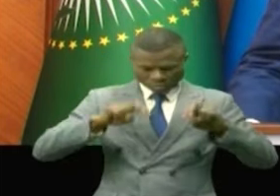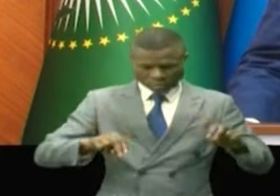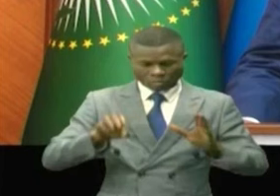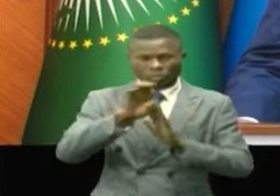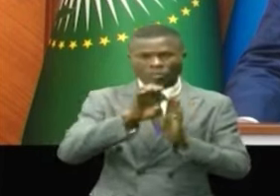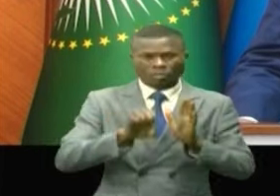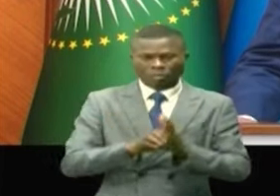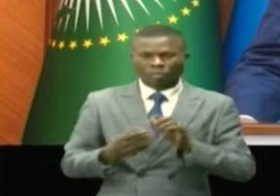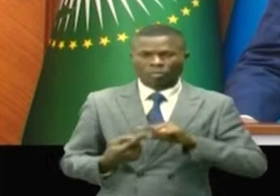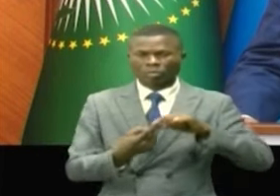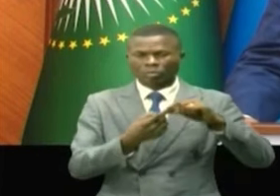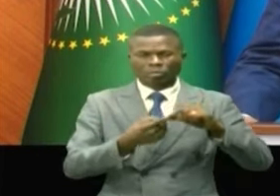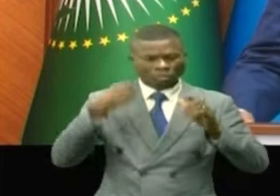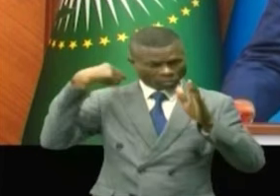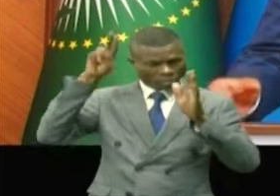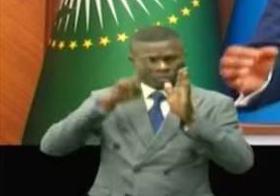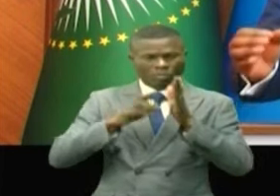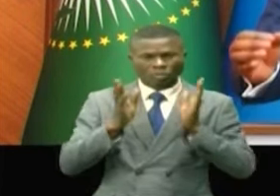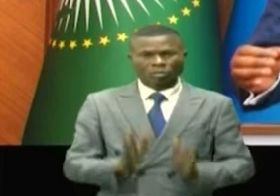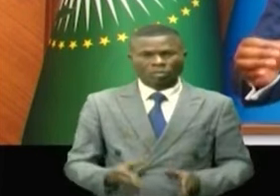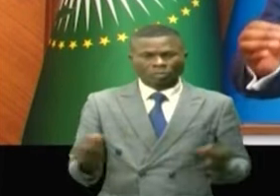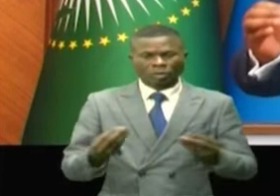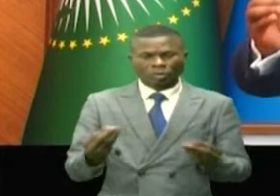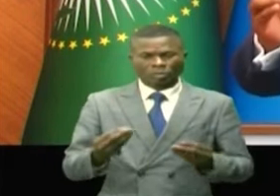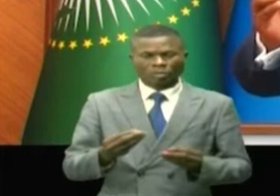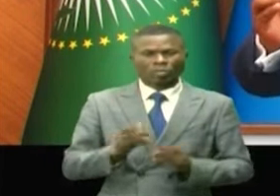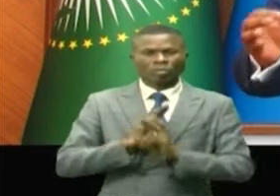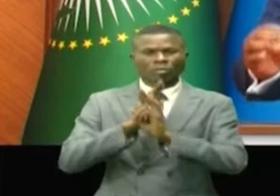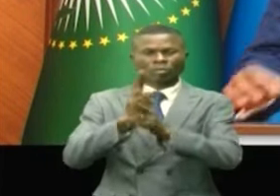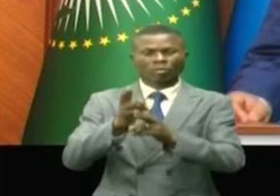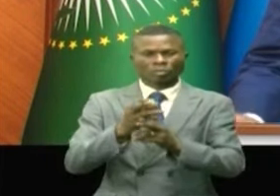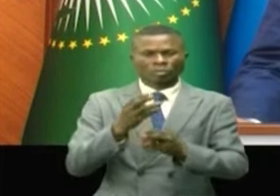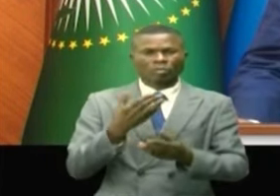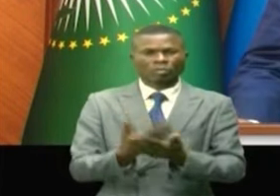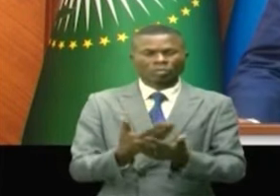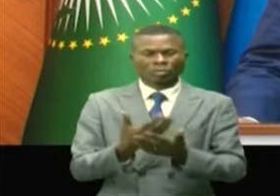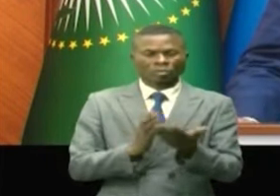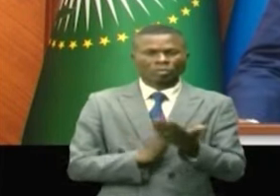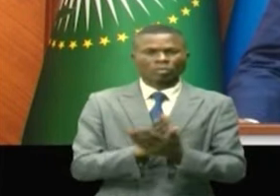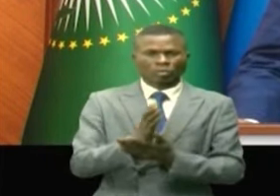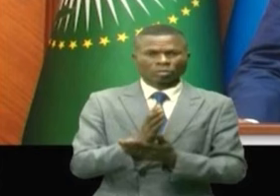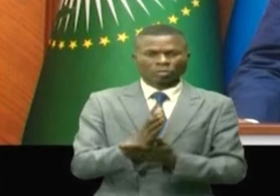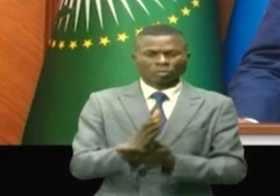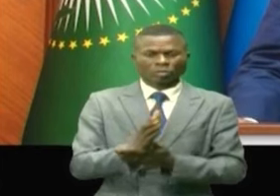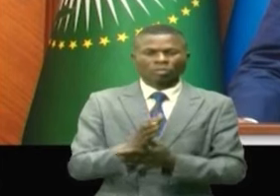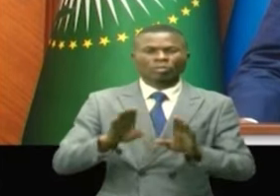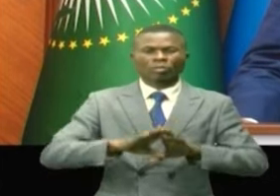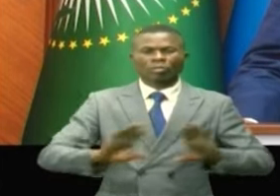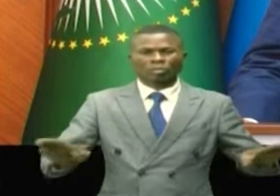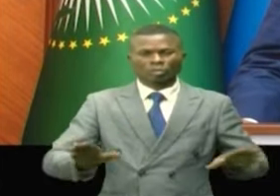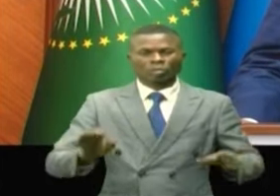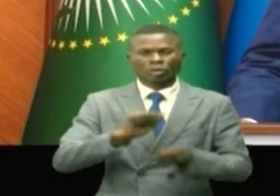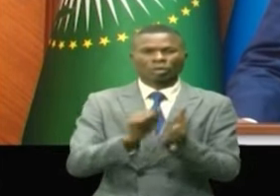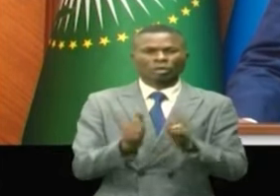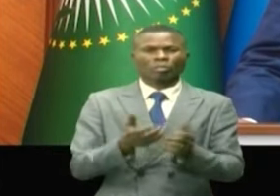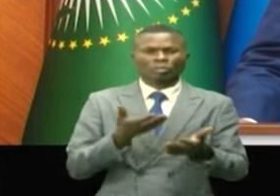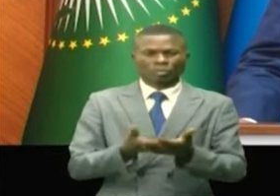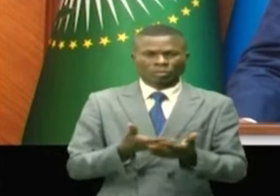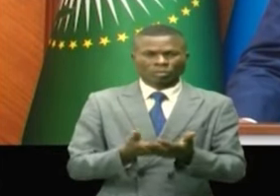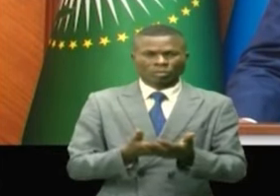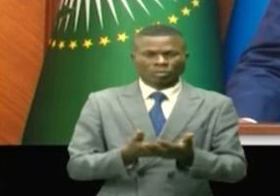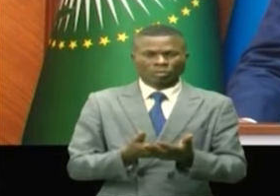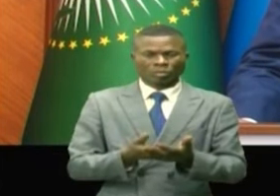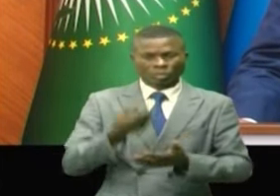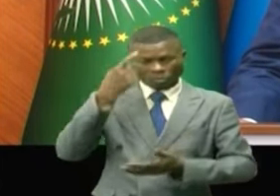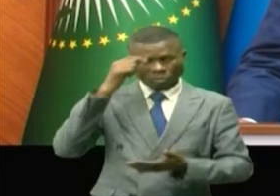exceptionnel de gouvernance afin de répondre de la manière la plus appropriée et la plus adaptée à cette situation en